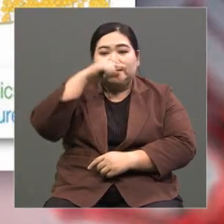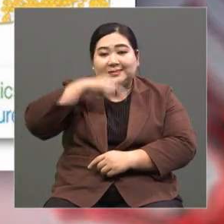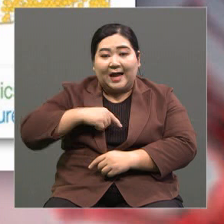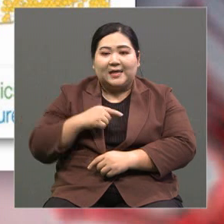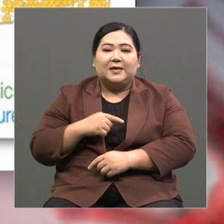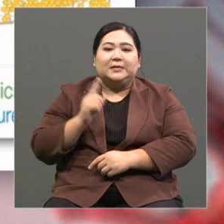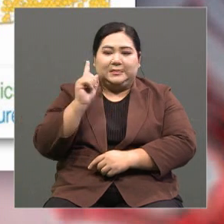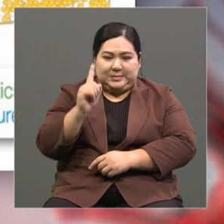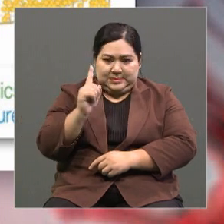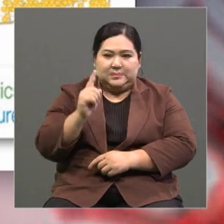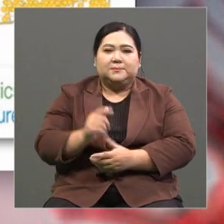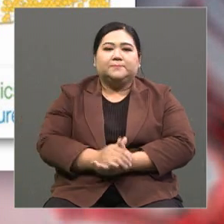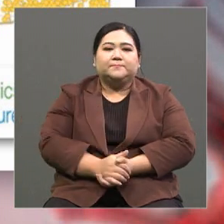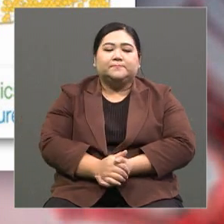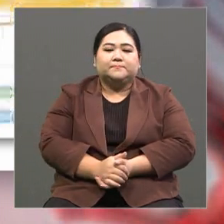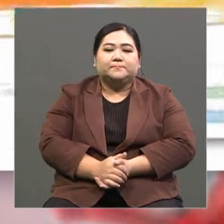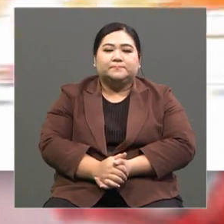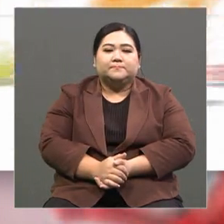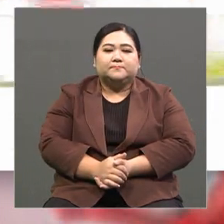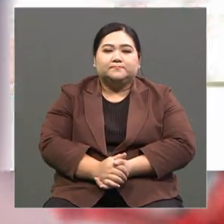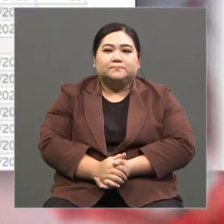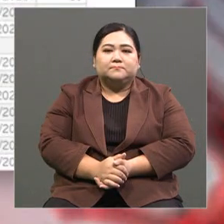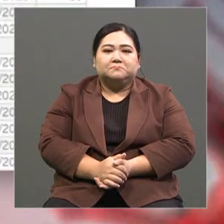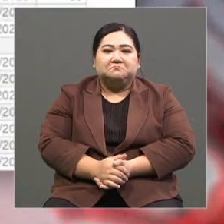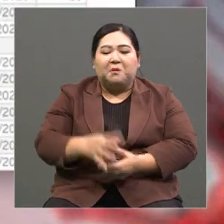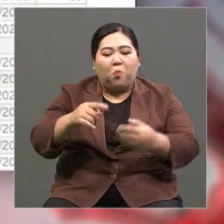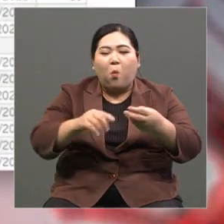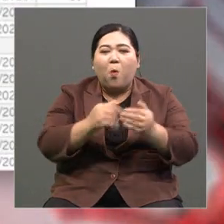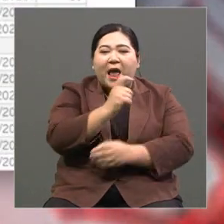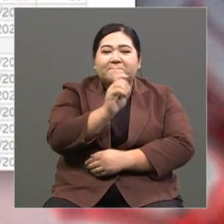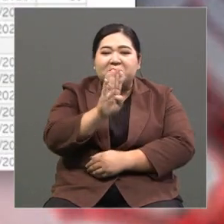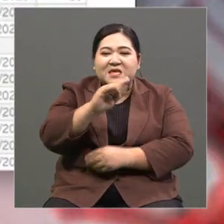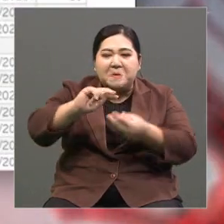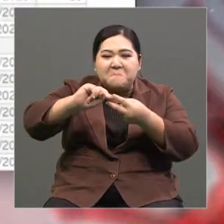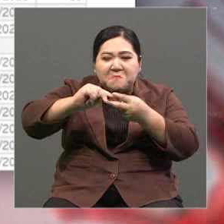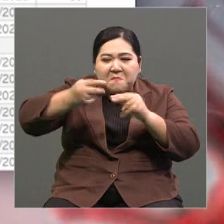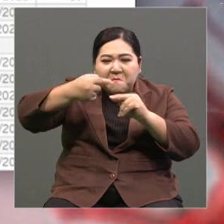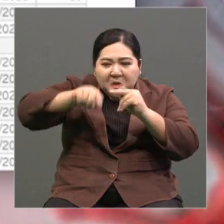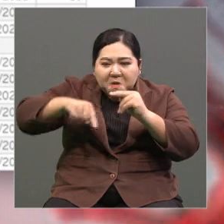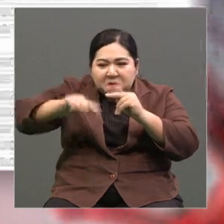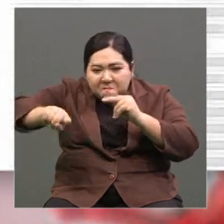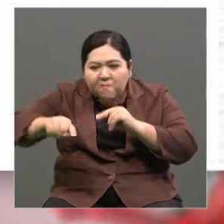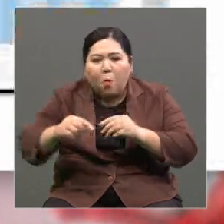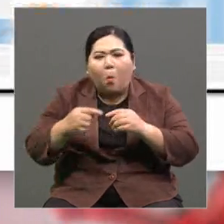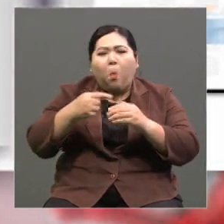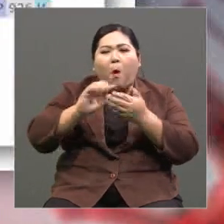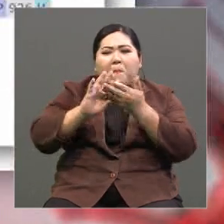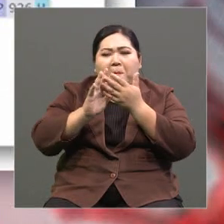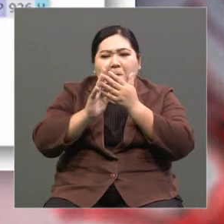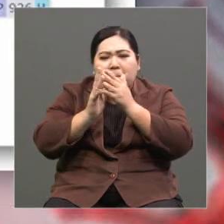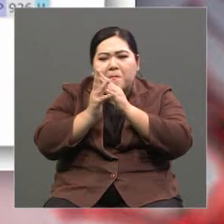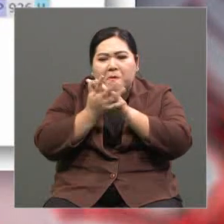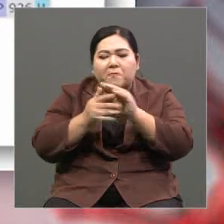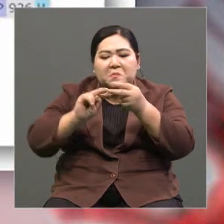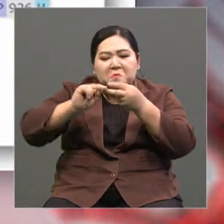ไทยก็พบแล้วด้วย 1คนค่ะกลายพันธุ์นะเป็นสายพันธุ์ย่อยของย่อยกันอีกทีนึงเนี่ยนะฮะจุดหนึ่งจุดสอง